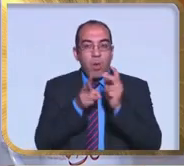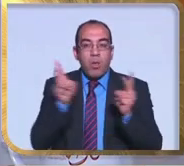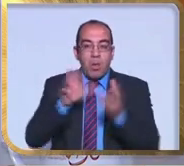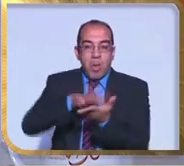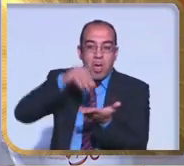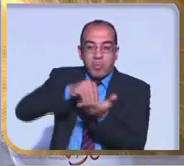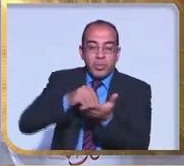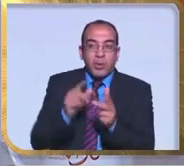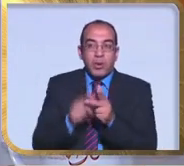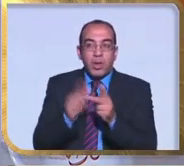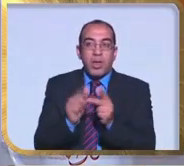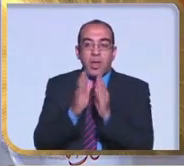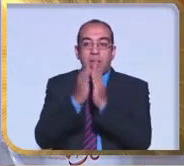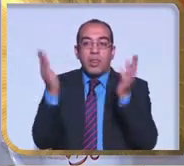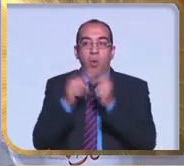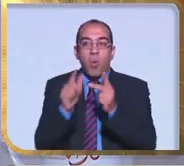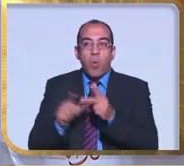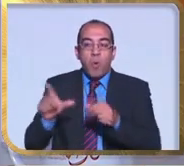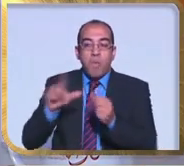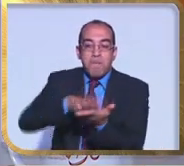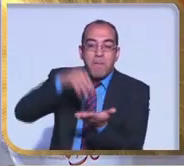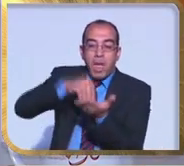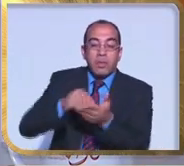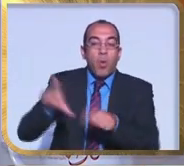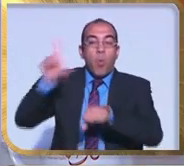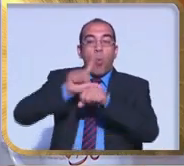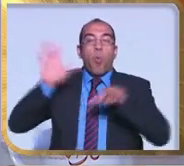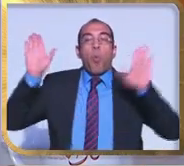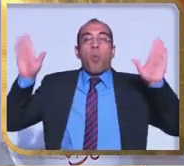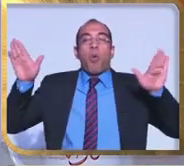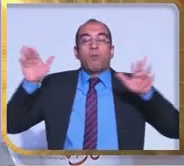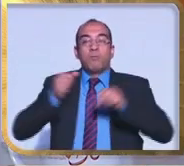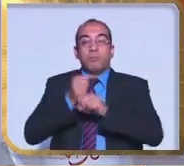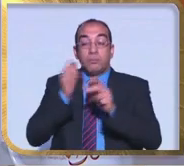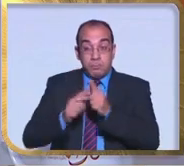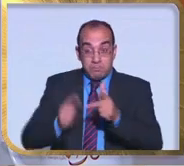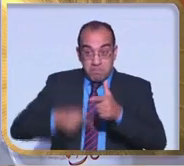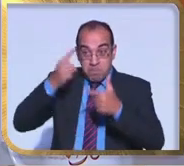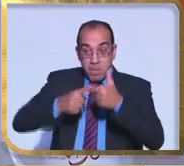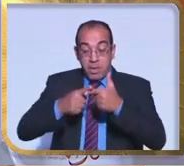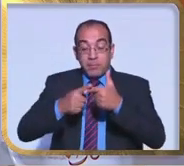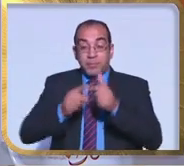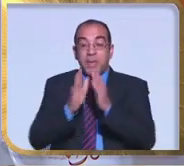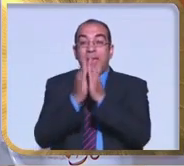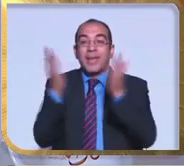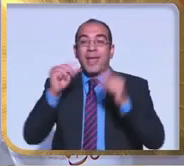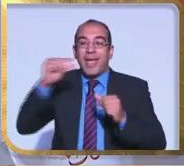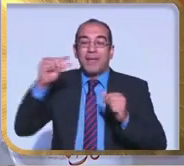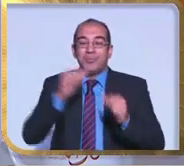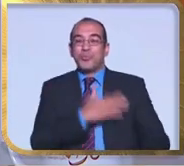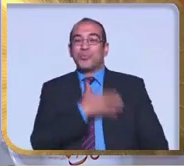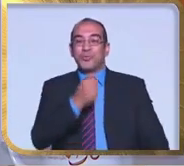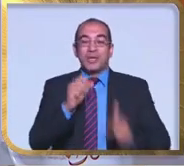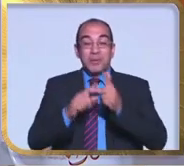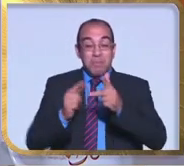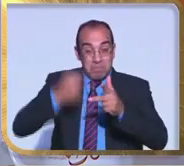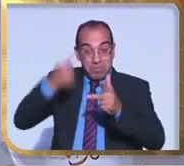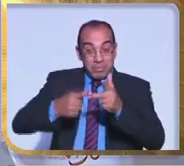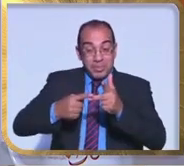ابتدأوا بكتاب بدء الوحي، ثم بكتاب الإيمان،